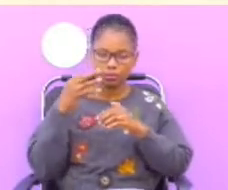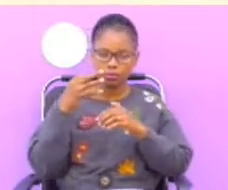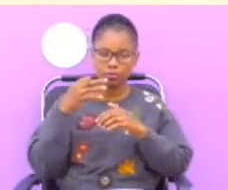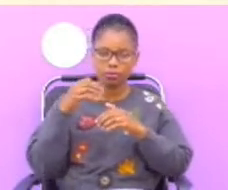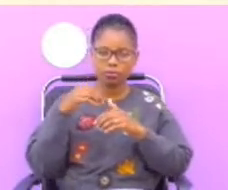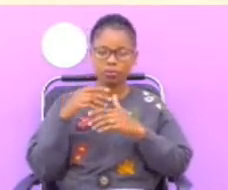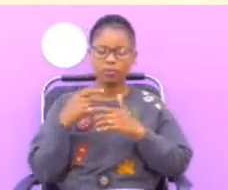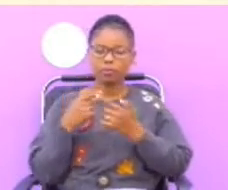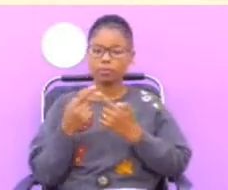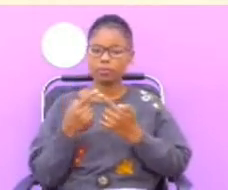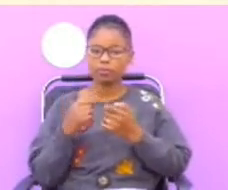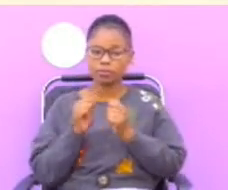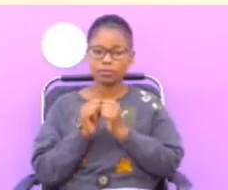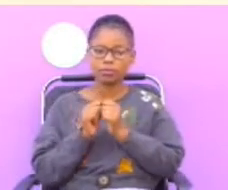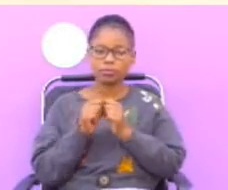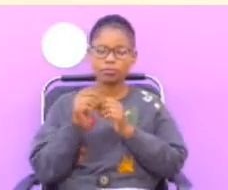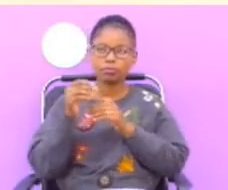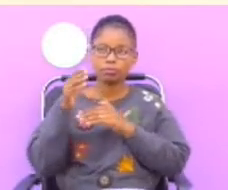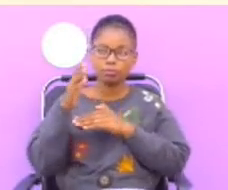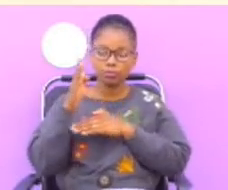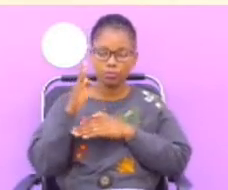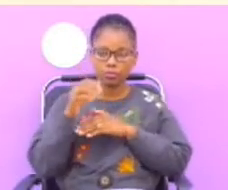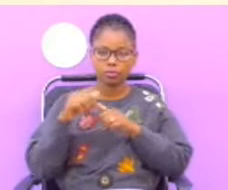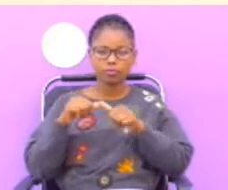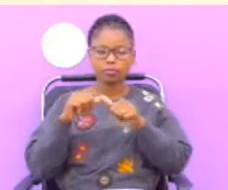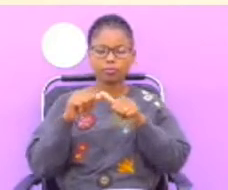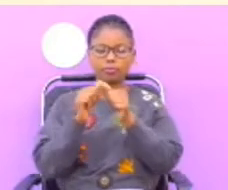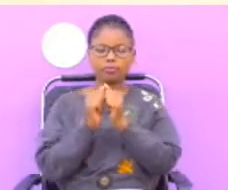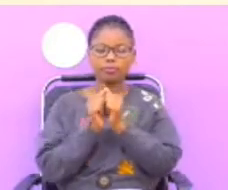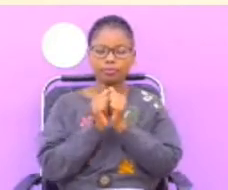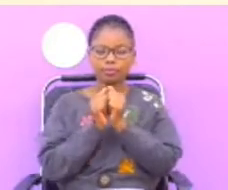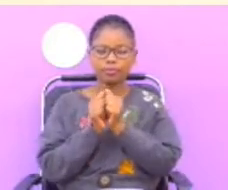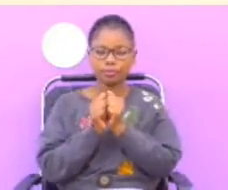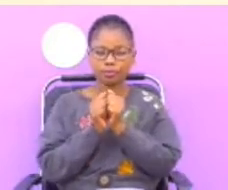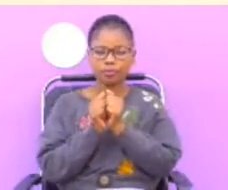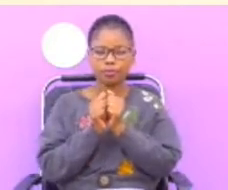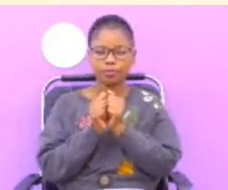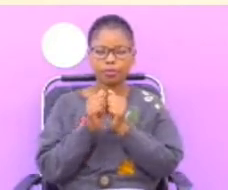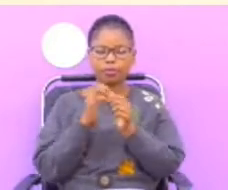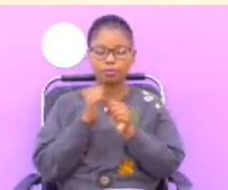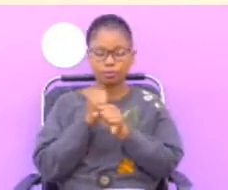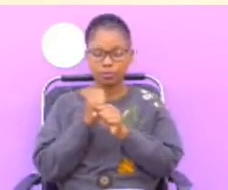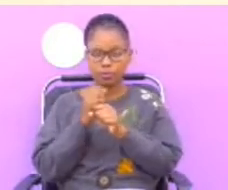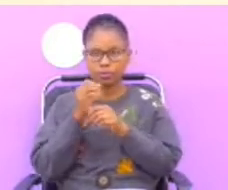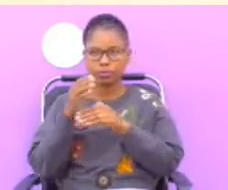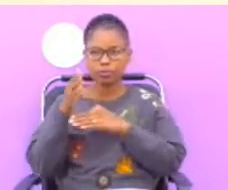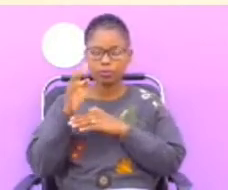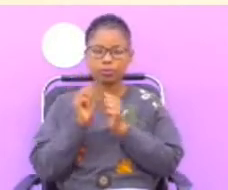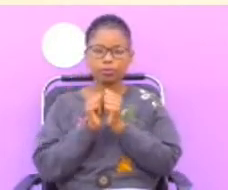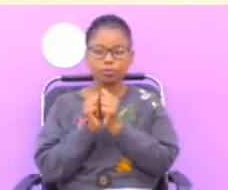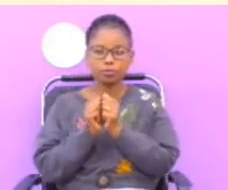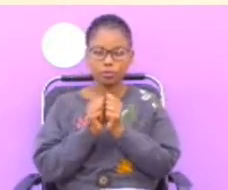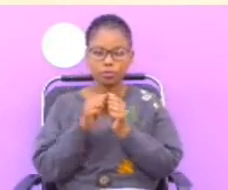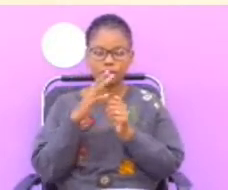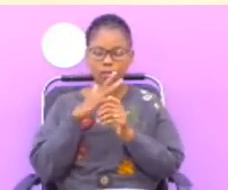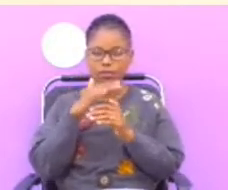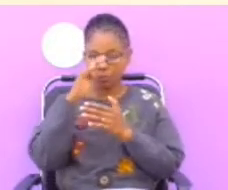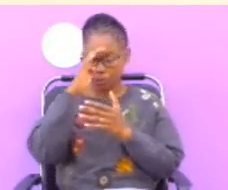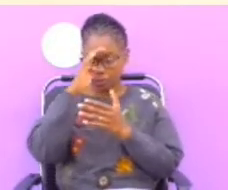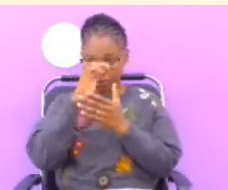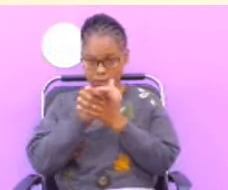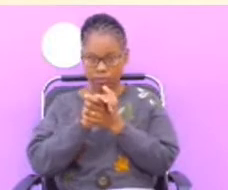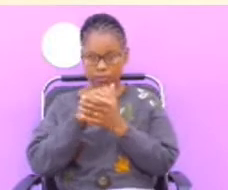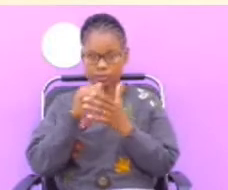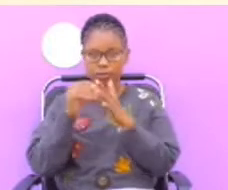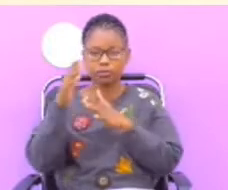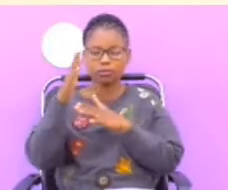utuhetwo nii nawe ni Mwathani, nigetha tutorane hamwe, nigetha turute wira wa Ngai hamwe, na nigetha twitikie Ngai hamwe.